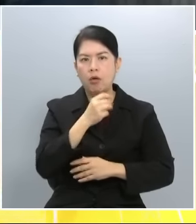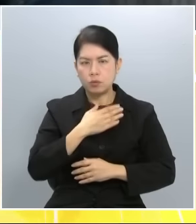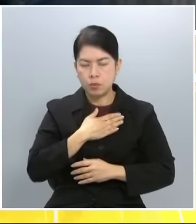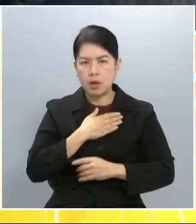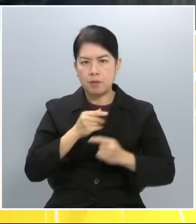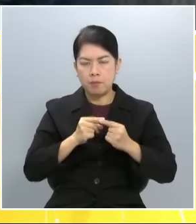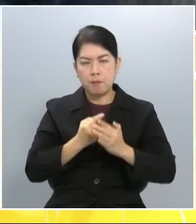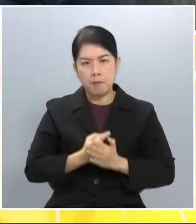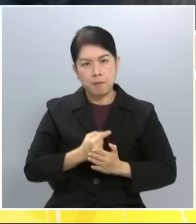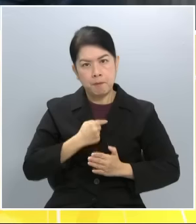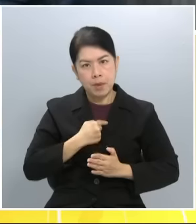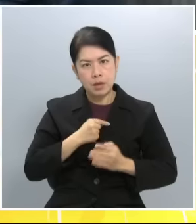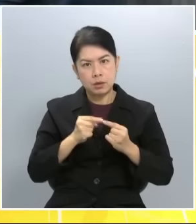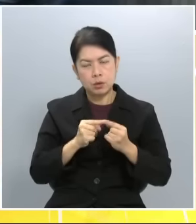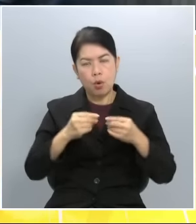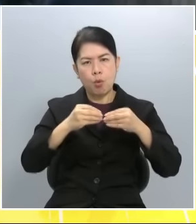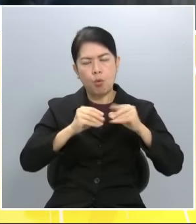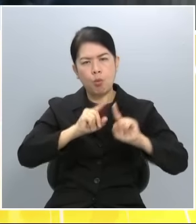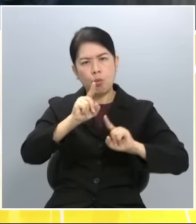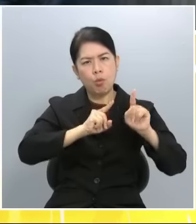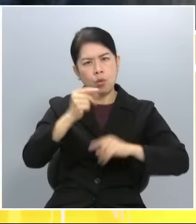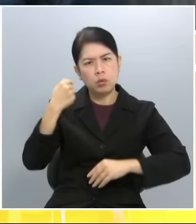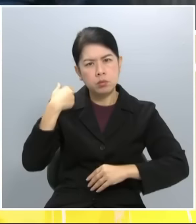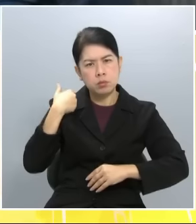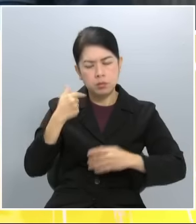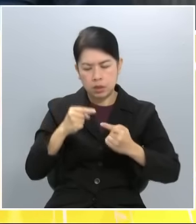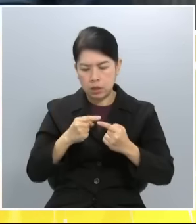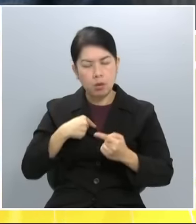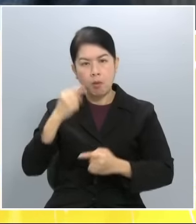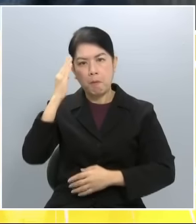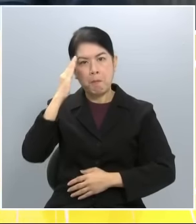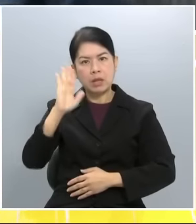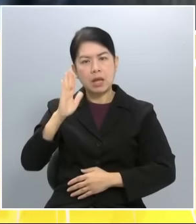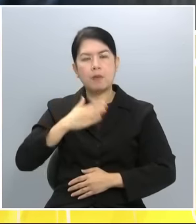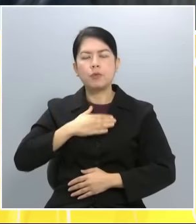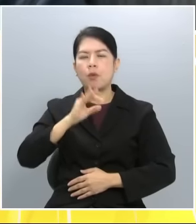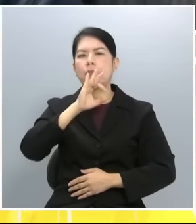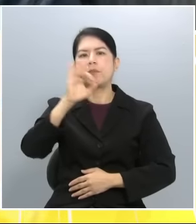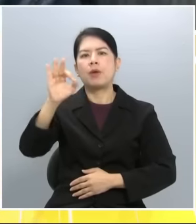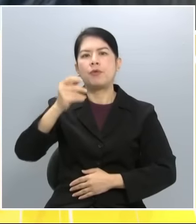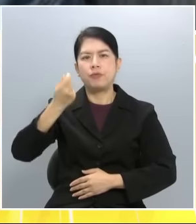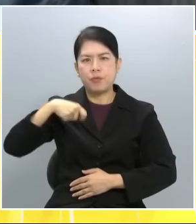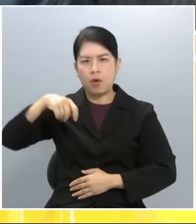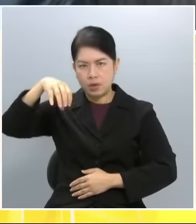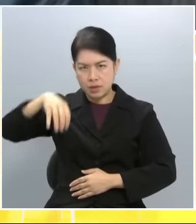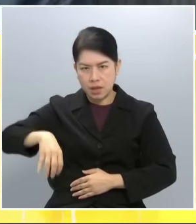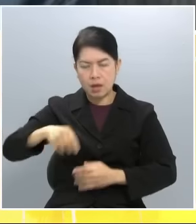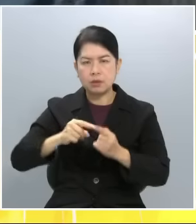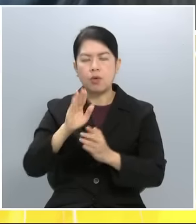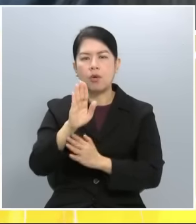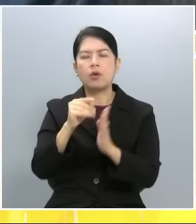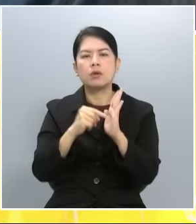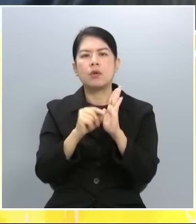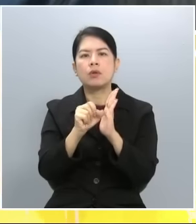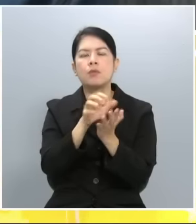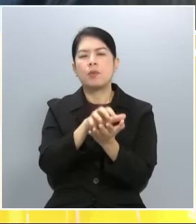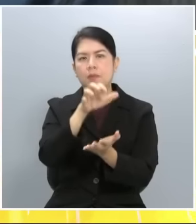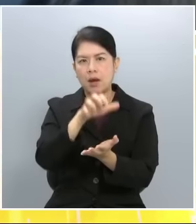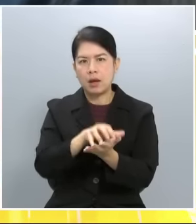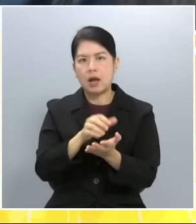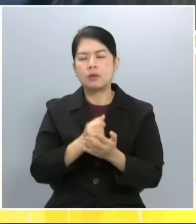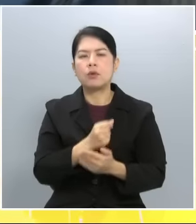การได้รับรู้หรือไม่ซึ่งเจ้าตัวบอกไม่รับรู้ก็เลยไปฟ้องศาลแขวงสมุทรปราการตั้งแต่เมื่อวันที่16พฤษภ